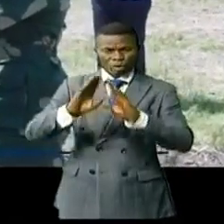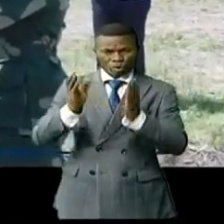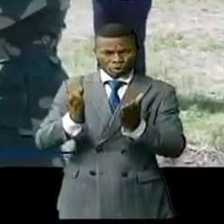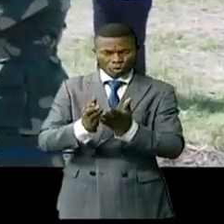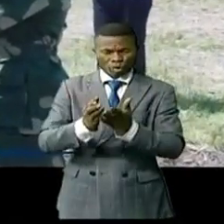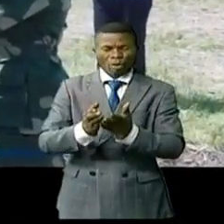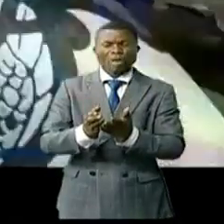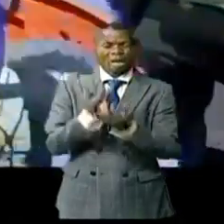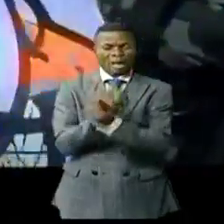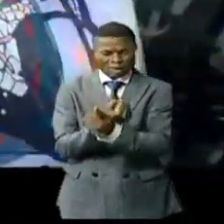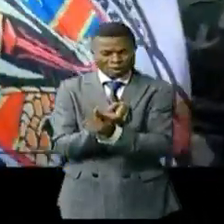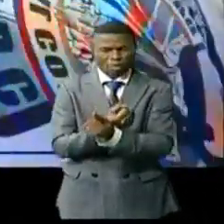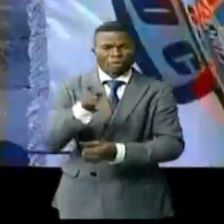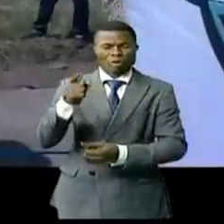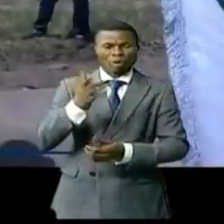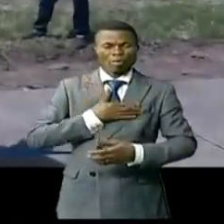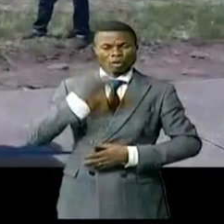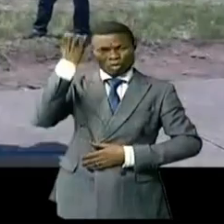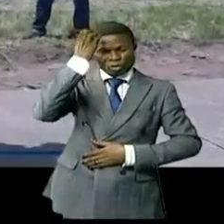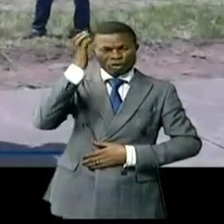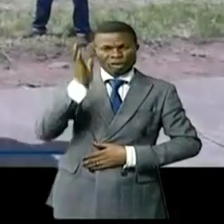ordres, mon général.